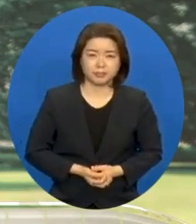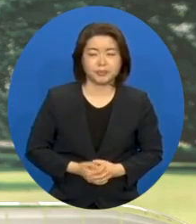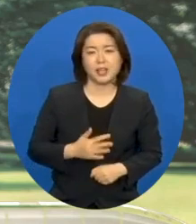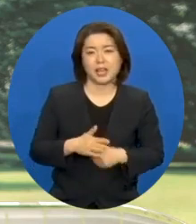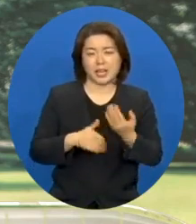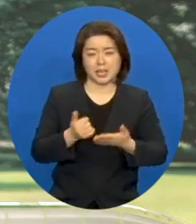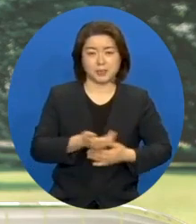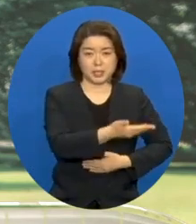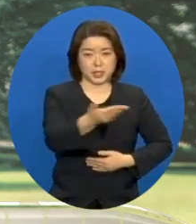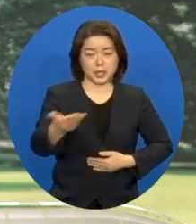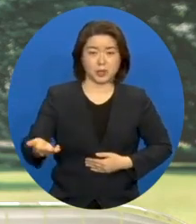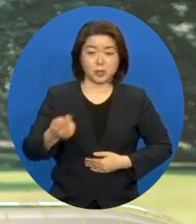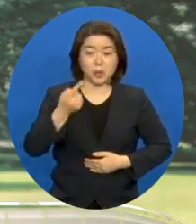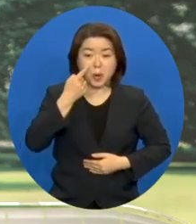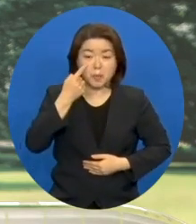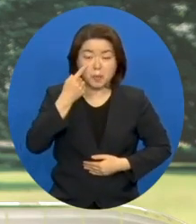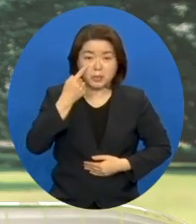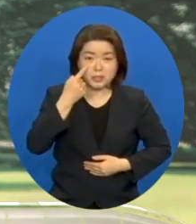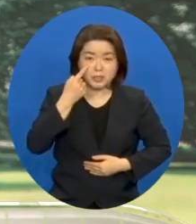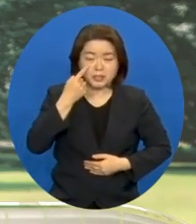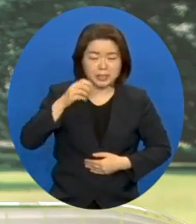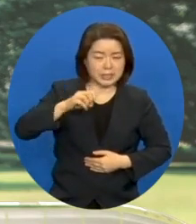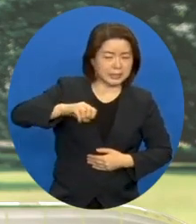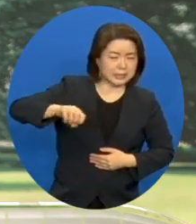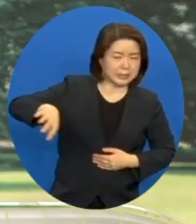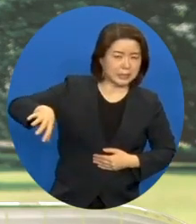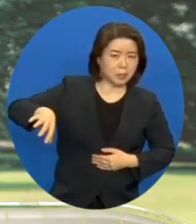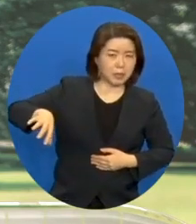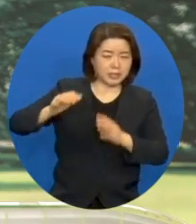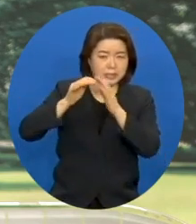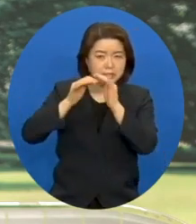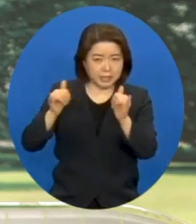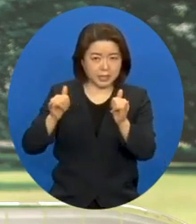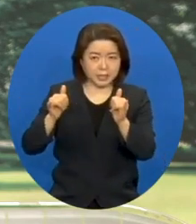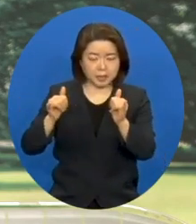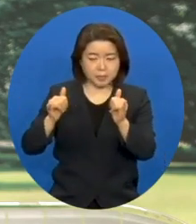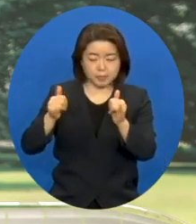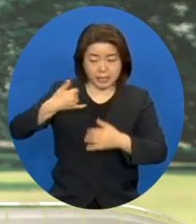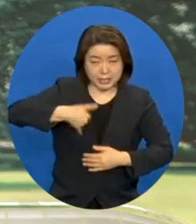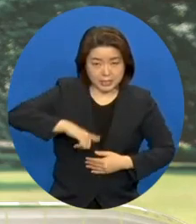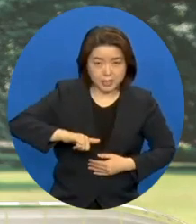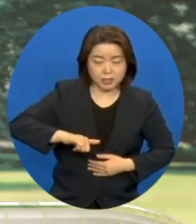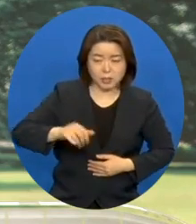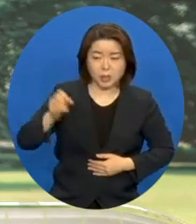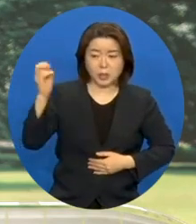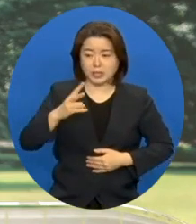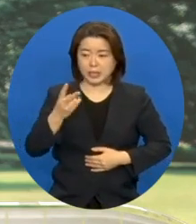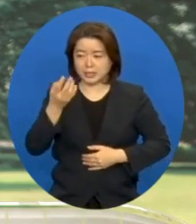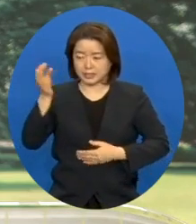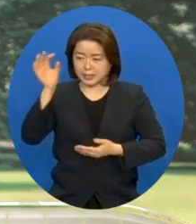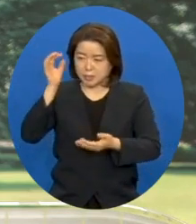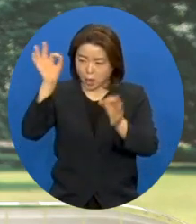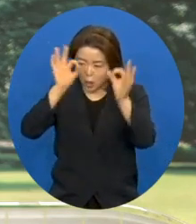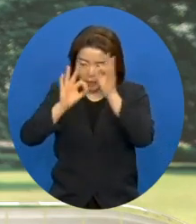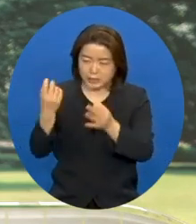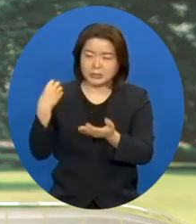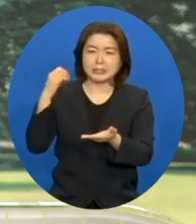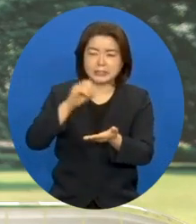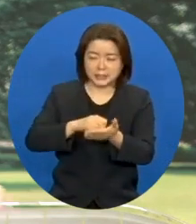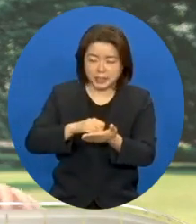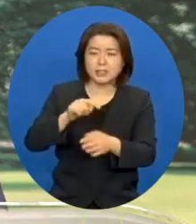하나님께서 여러분을 보시는 눈이 잃어버린 사람을 자녀를 되찾은 마음이에요.